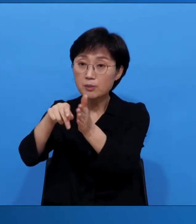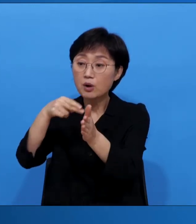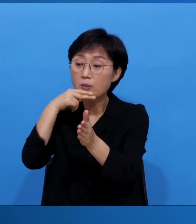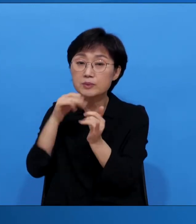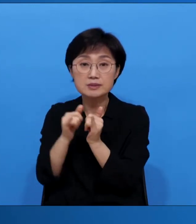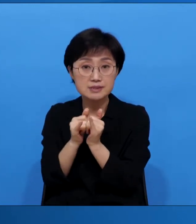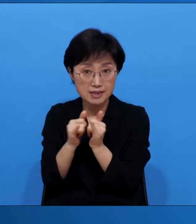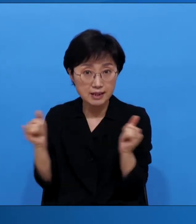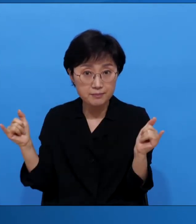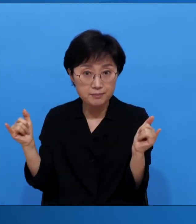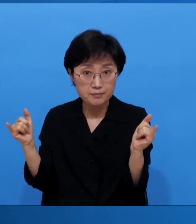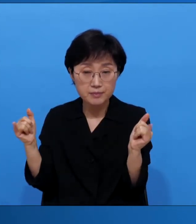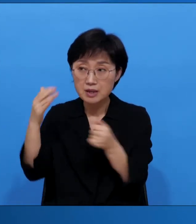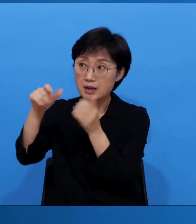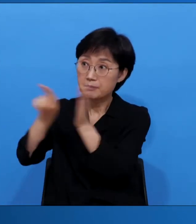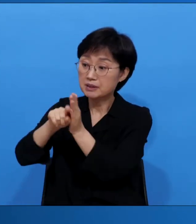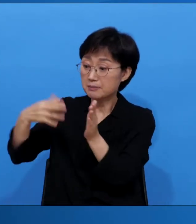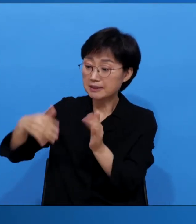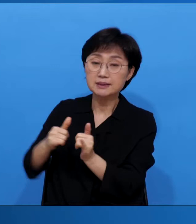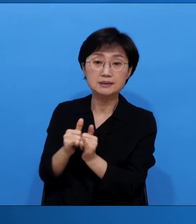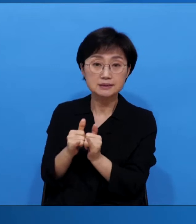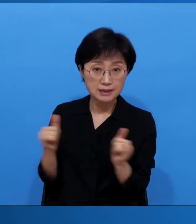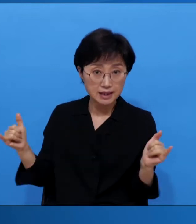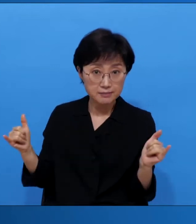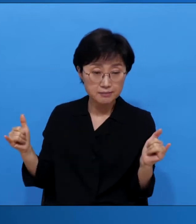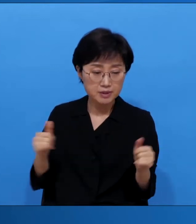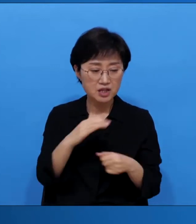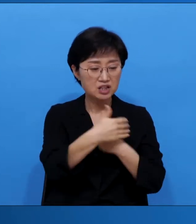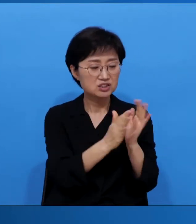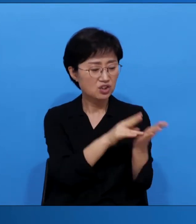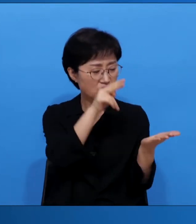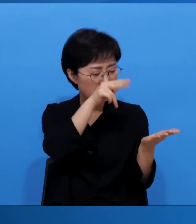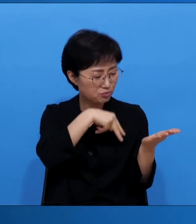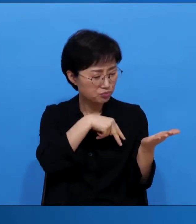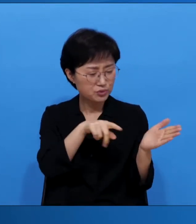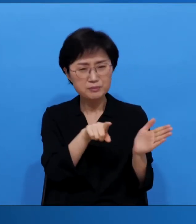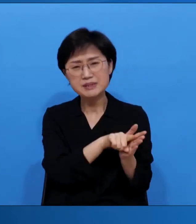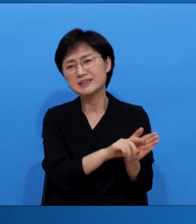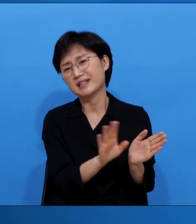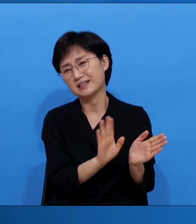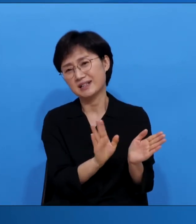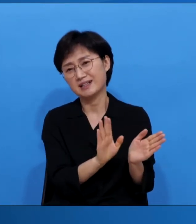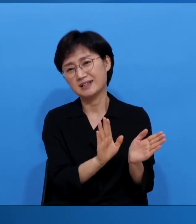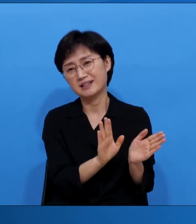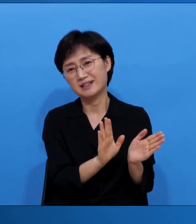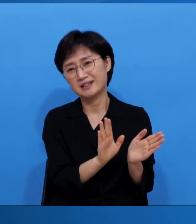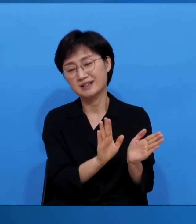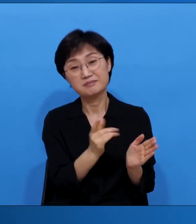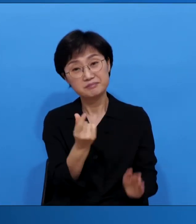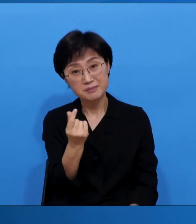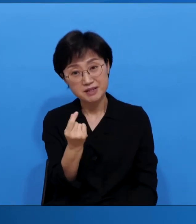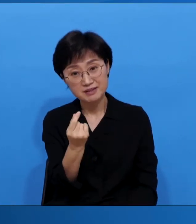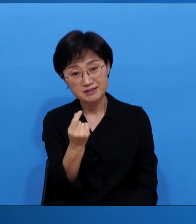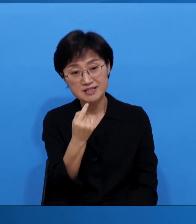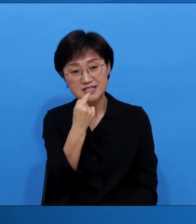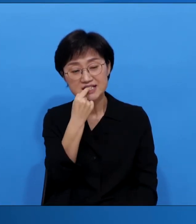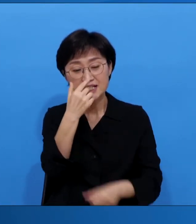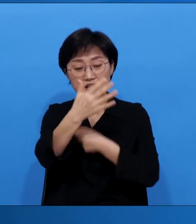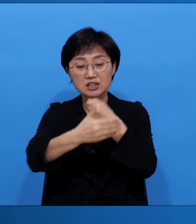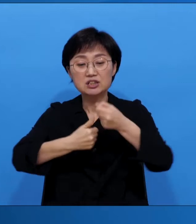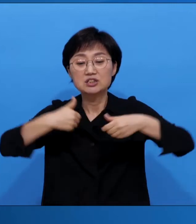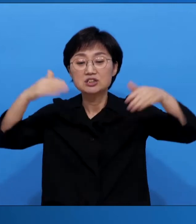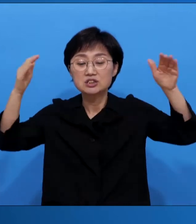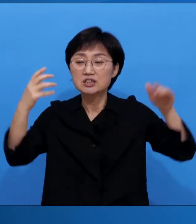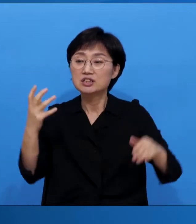who do 그렇죠. not believe in God cannot believe the Bible. 아니 눈에 안 보이는 성령의 역사 어떻게 믿습니까? How can you believe in